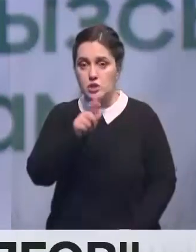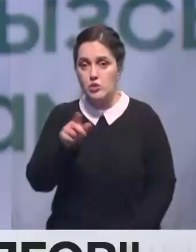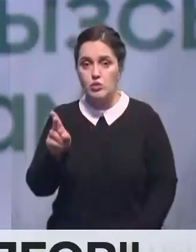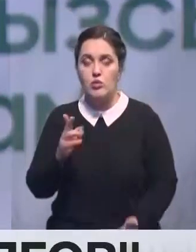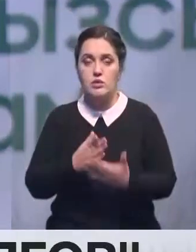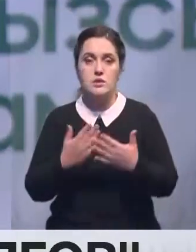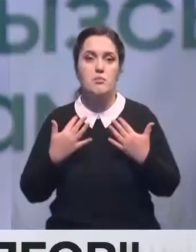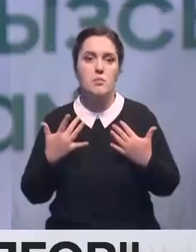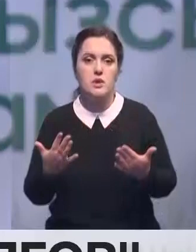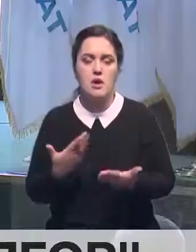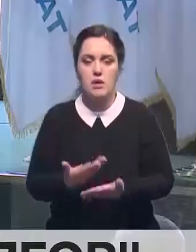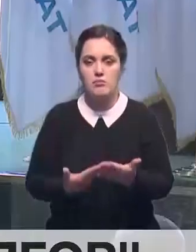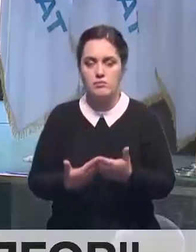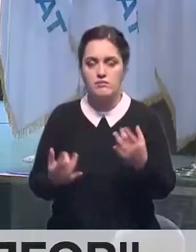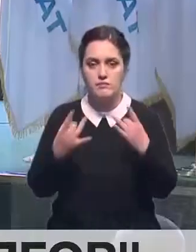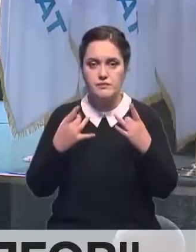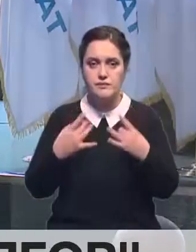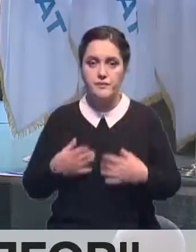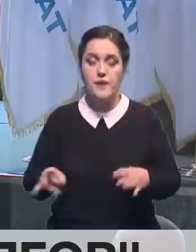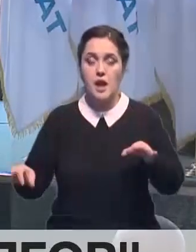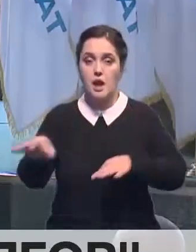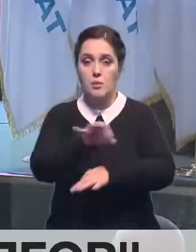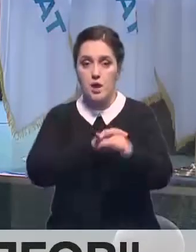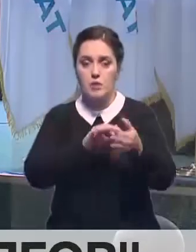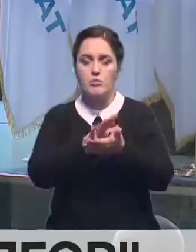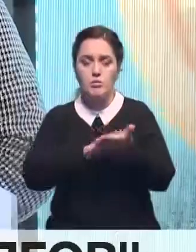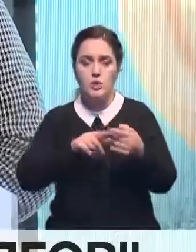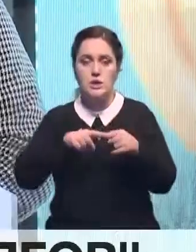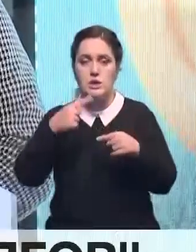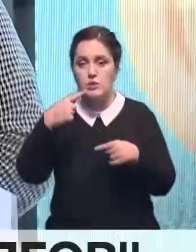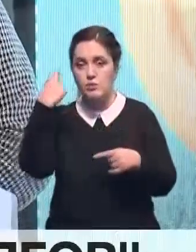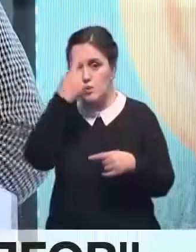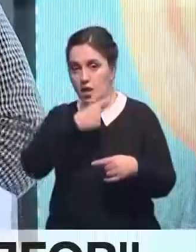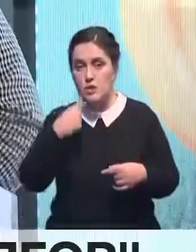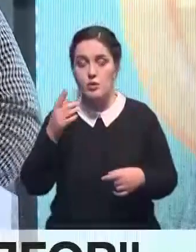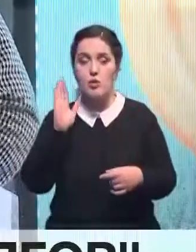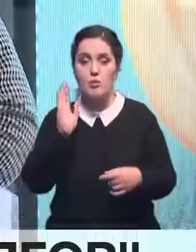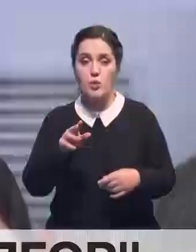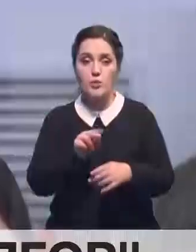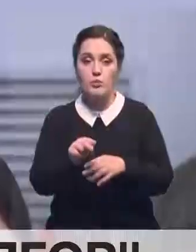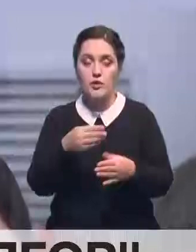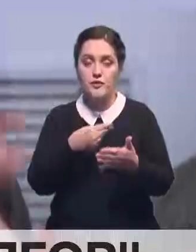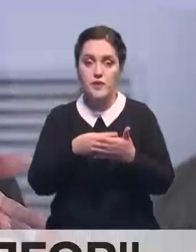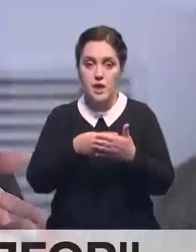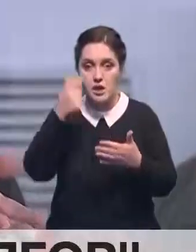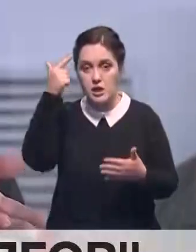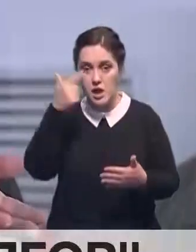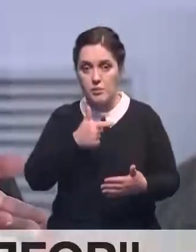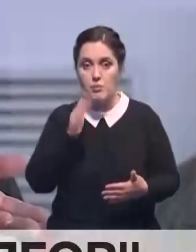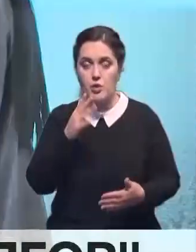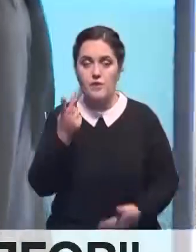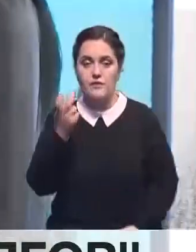потребность именно в консультировании проект продолжится и в следующем году в будущем планируется что курсы финансовой грамотности пройдут